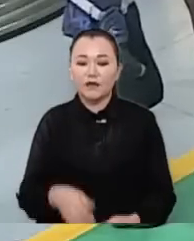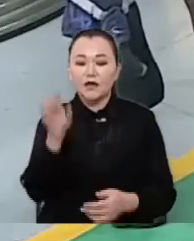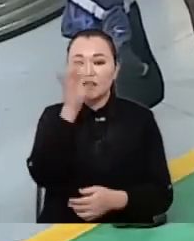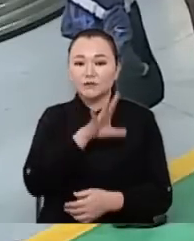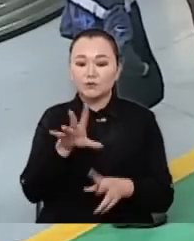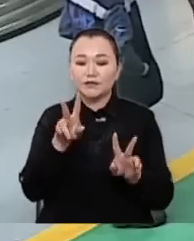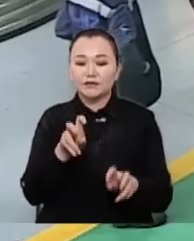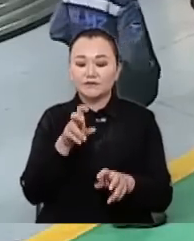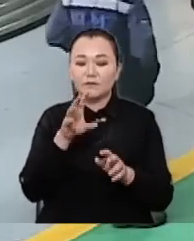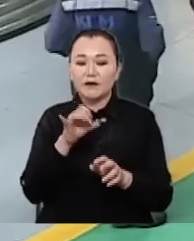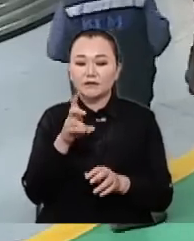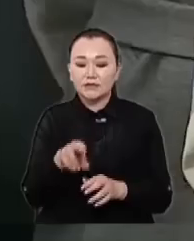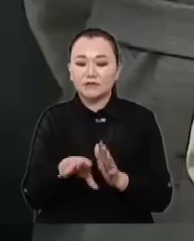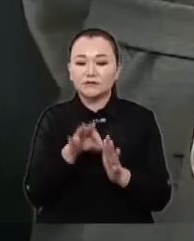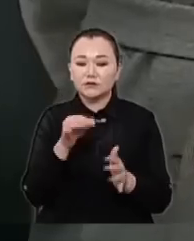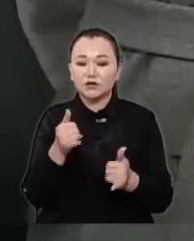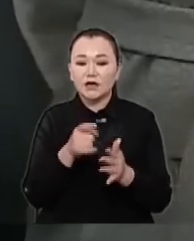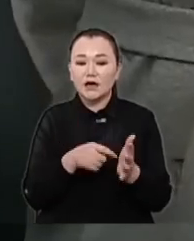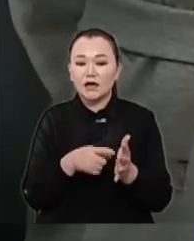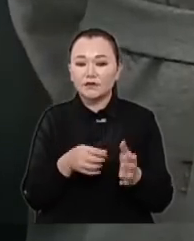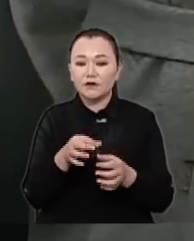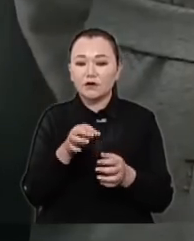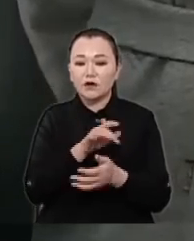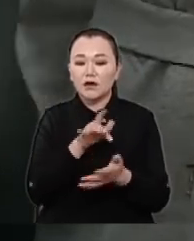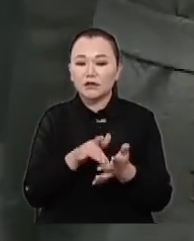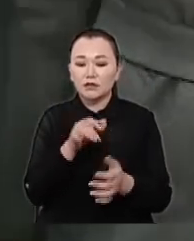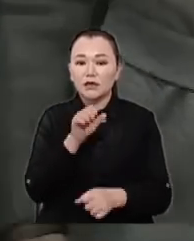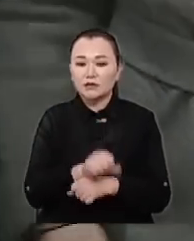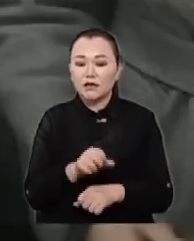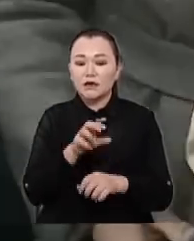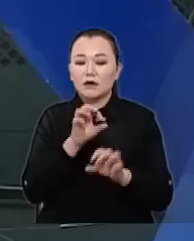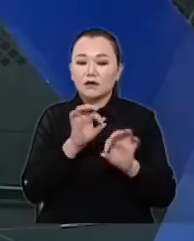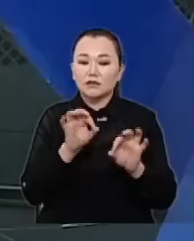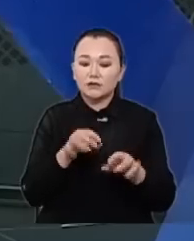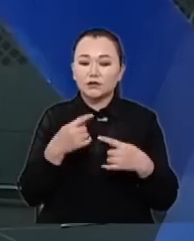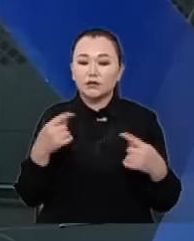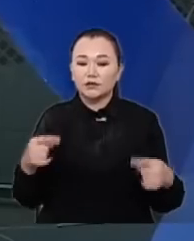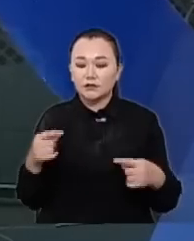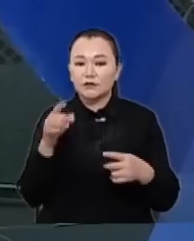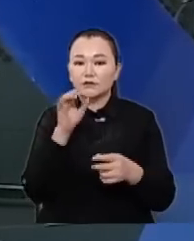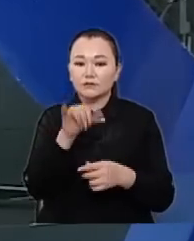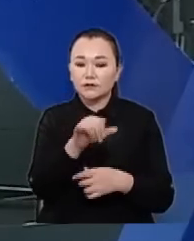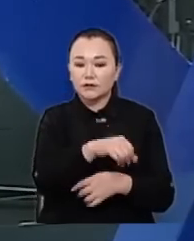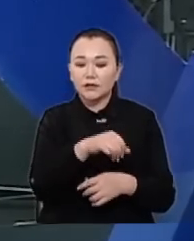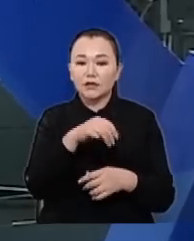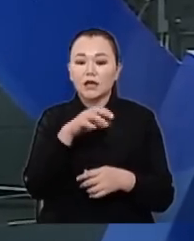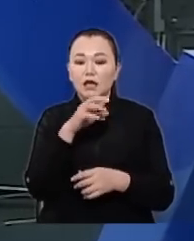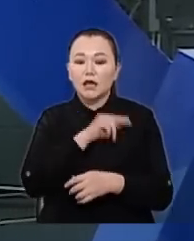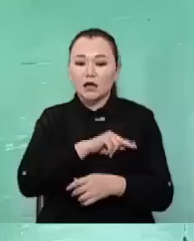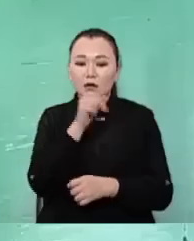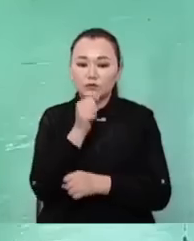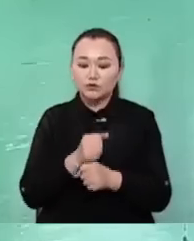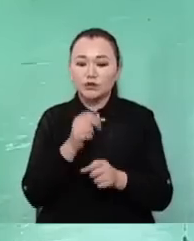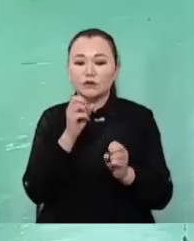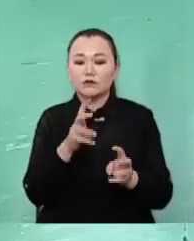Ал Республика партиясының өкілдері бұл жолы Қарағанды қаласына тоқтап отыр. Кандидаттар өңірдегі бірнеше өндіріс ошақтарына ат басын бұрып, жұмысшылардың